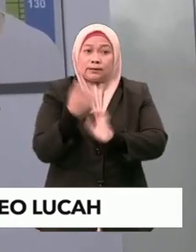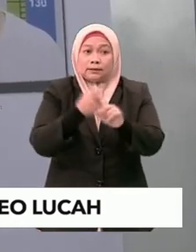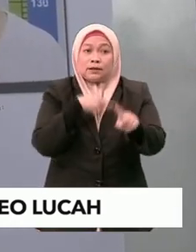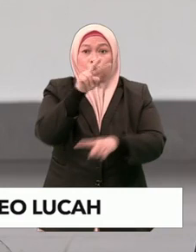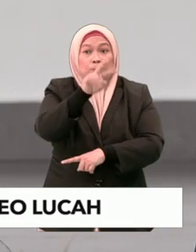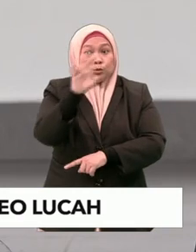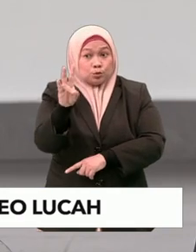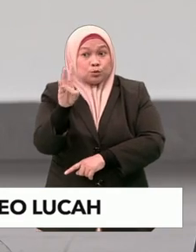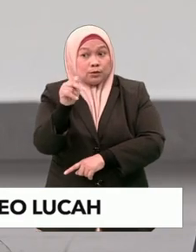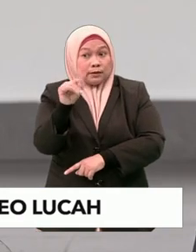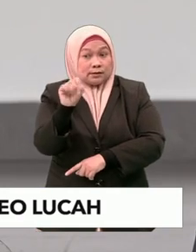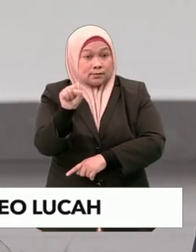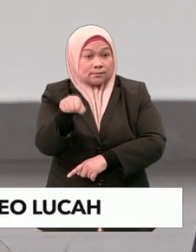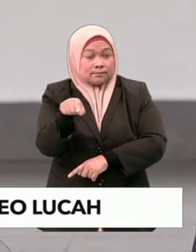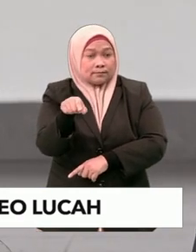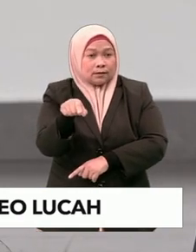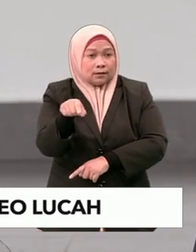27 ini